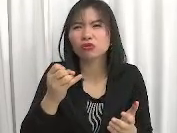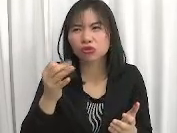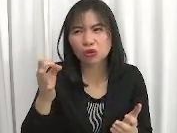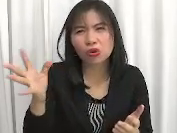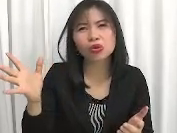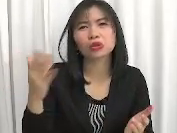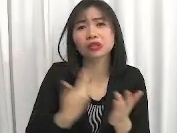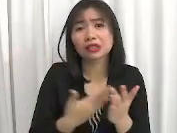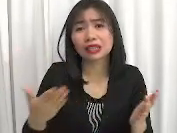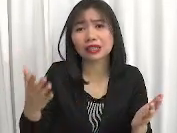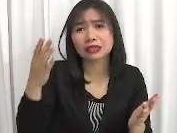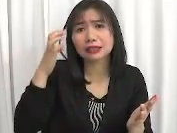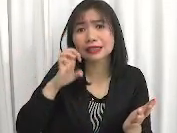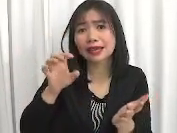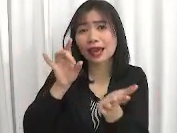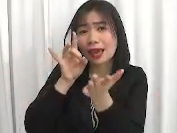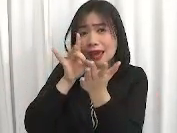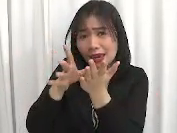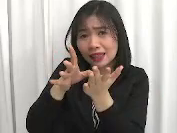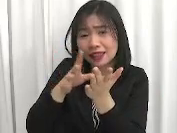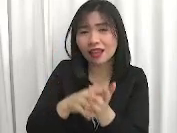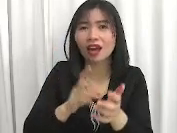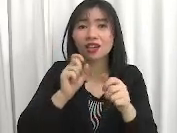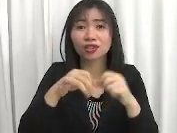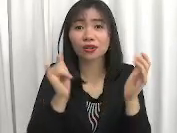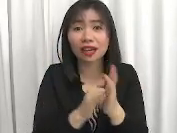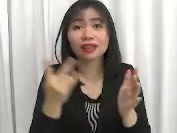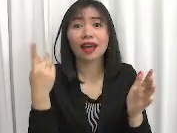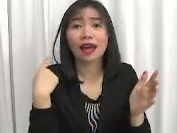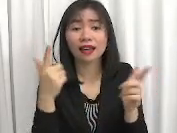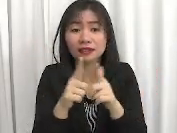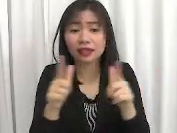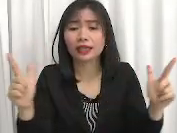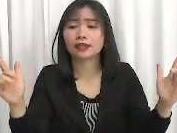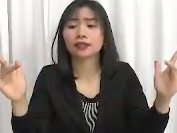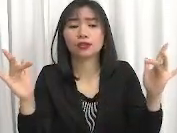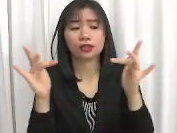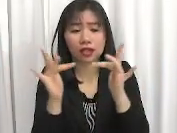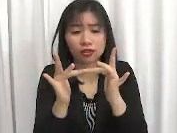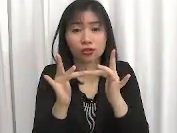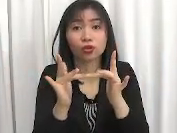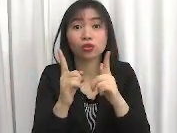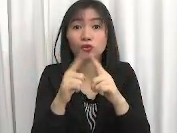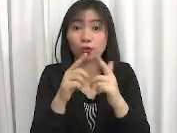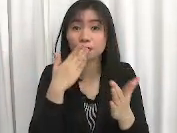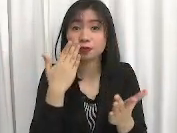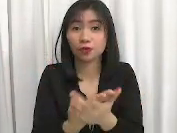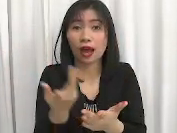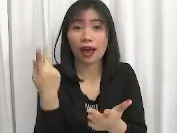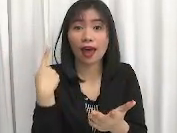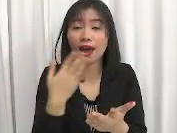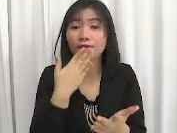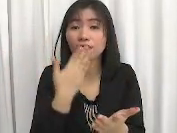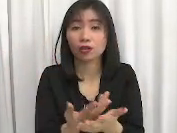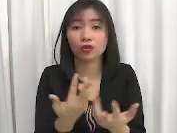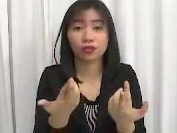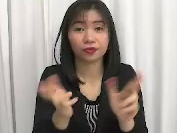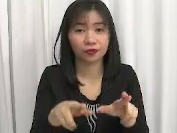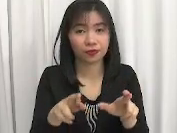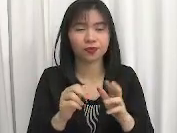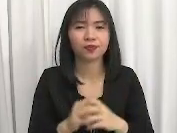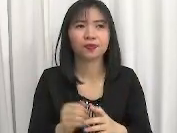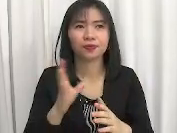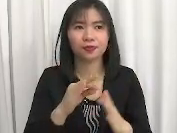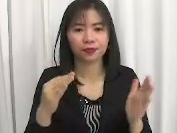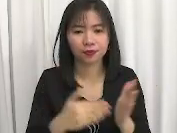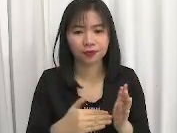Diba? Yeah. Kaya nga, para na sa ganun, magtugma tayo doon sa kabutihan, di ba? Mm-hmm. Kaya nga,